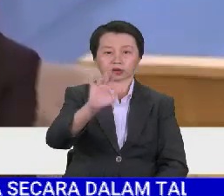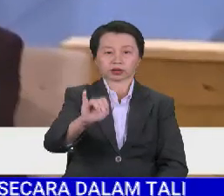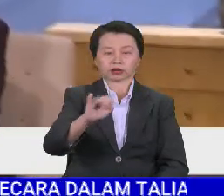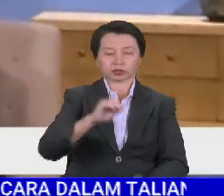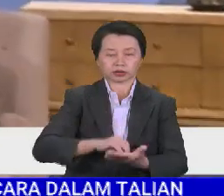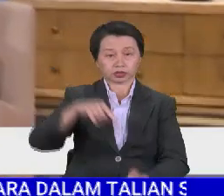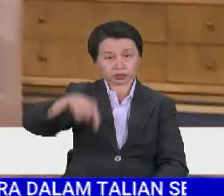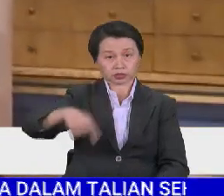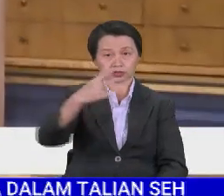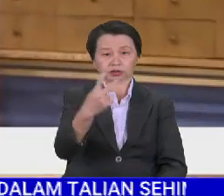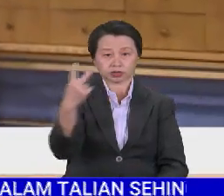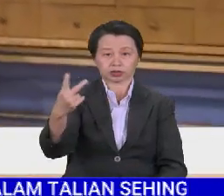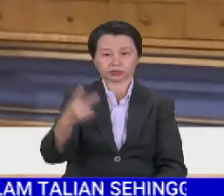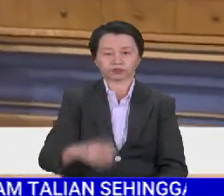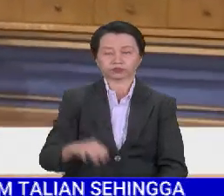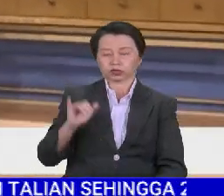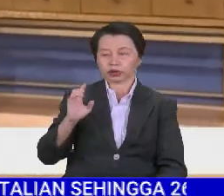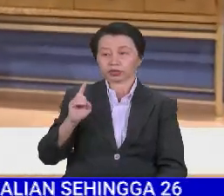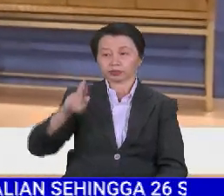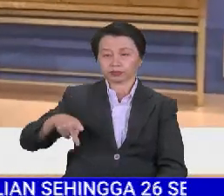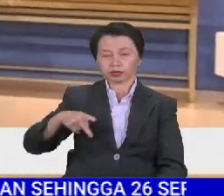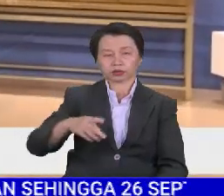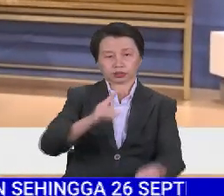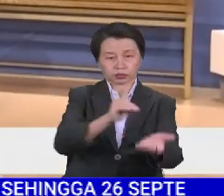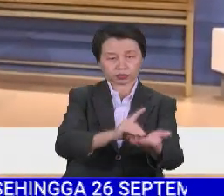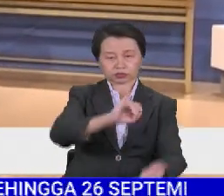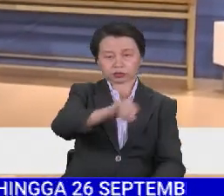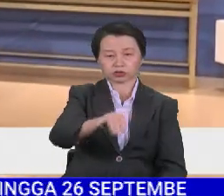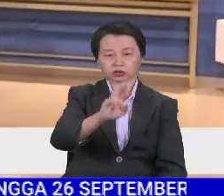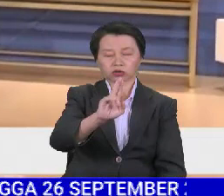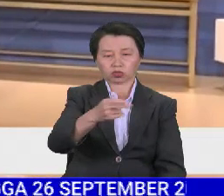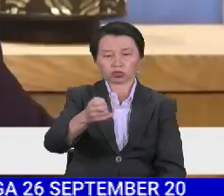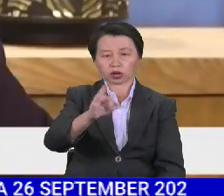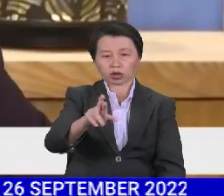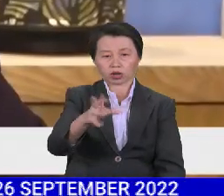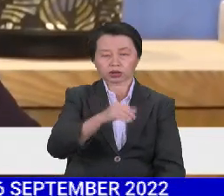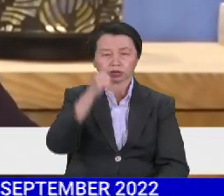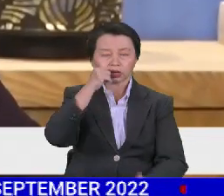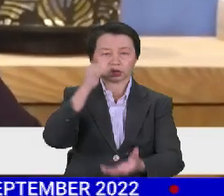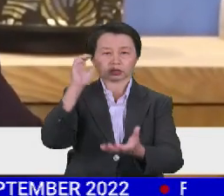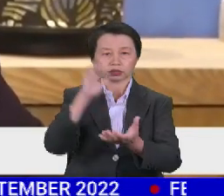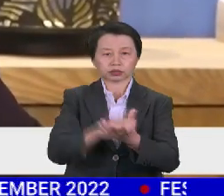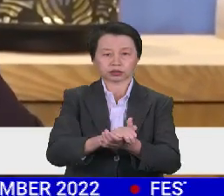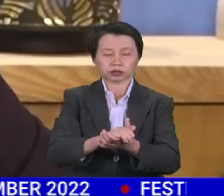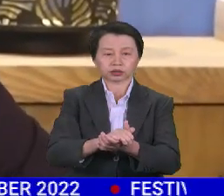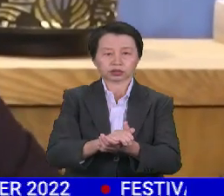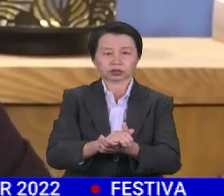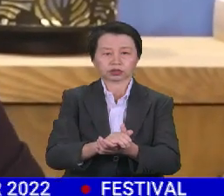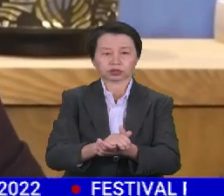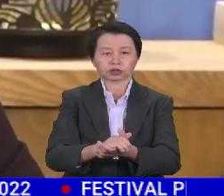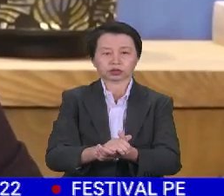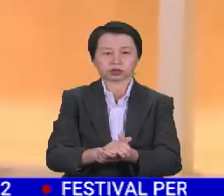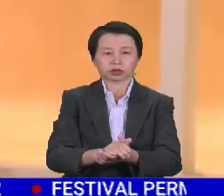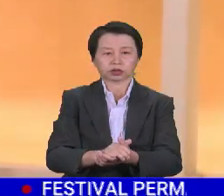ini di Kota Kinabalu yang dipertuan Negeri tuntuktor Johar Datu mahiruddin dan istri to Puan nurlidah Tantri